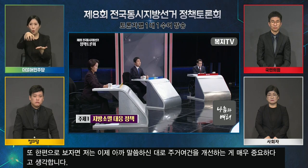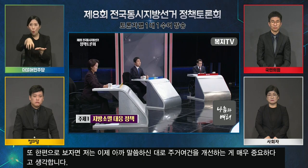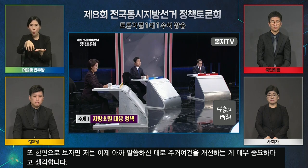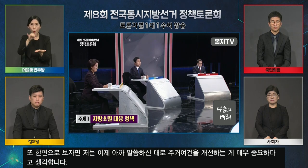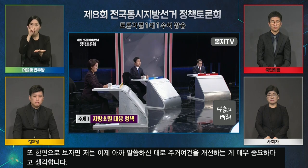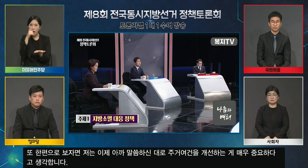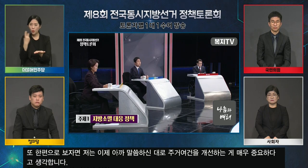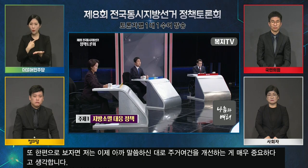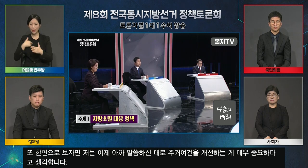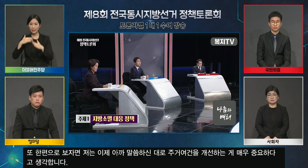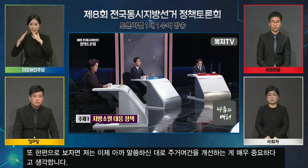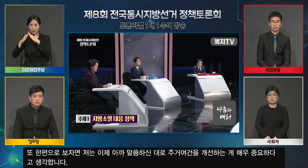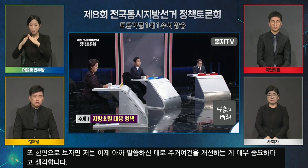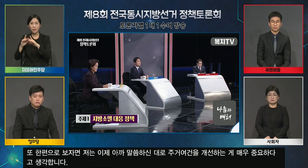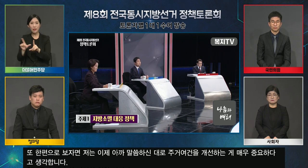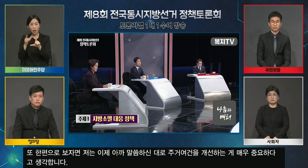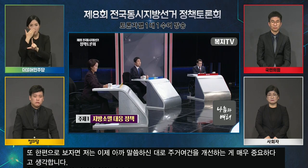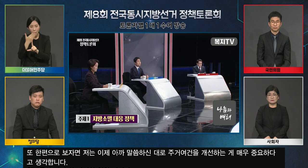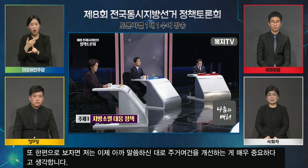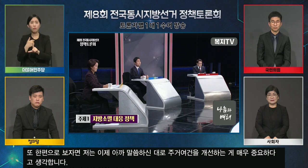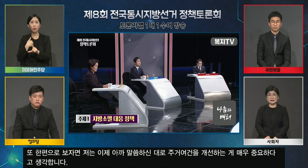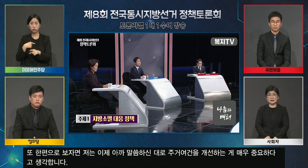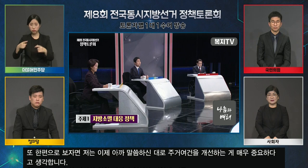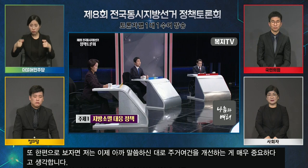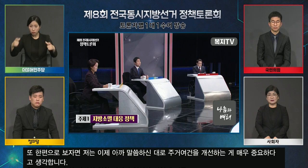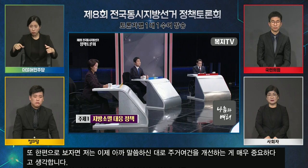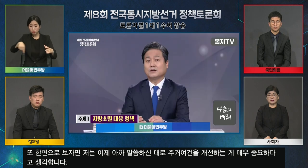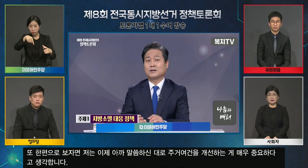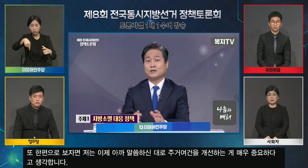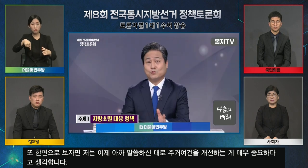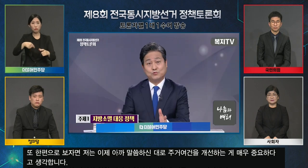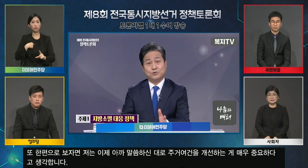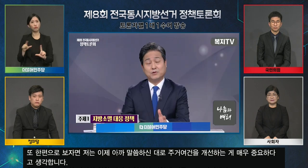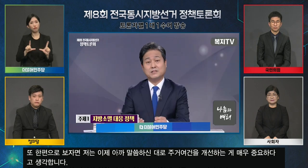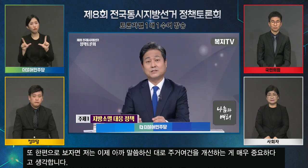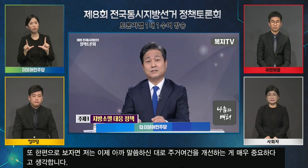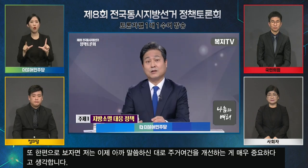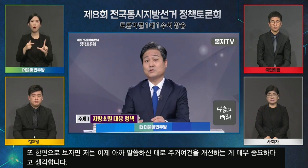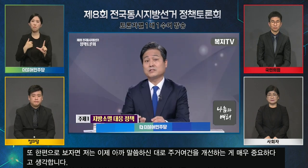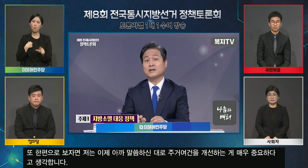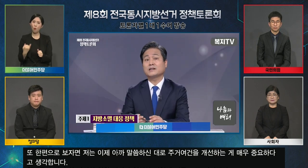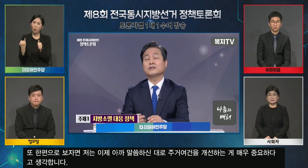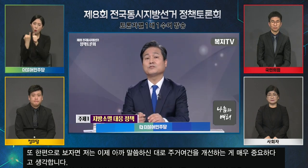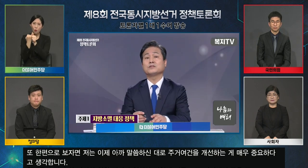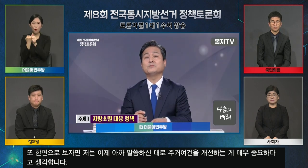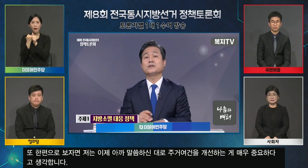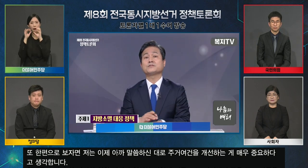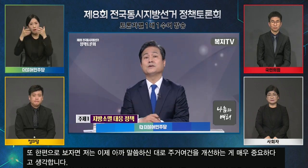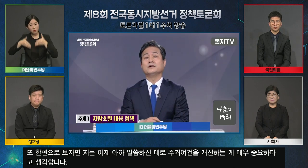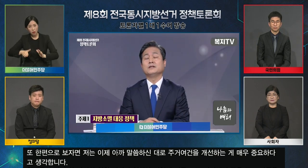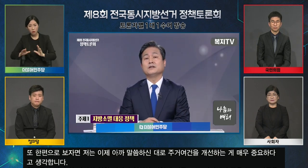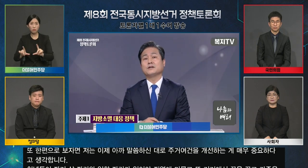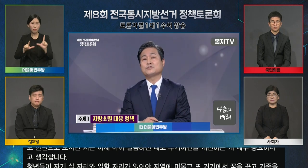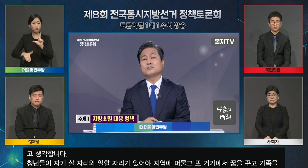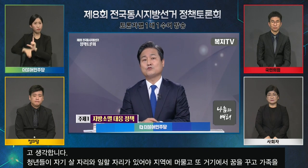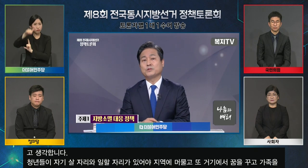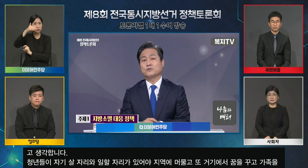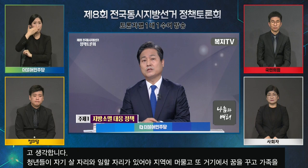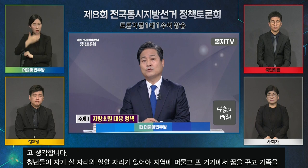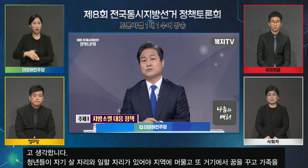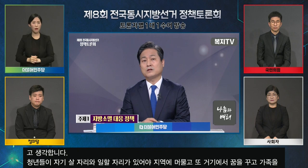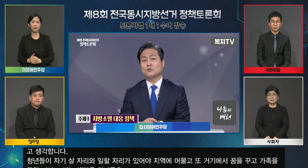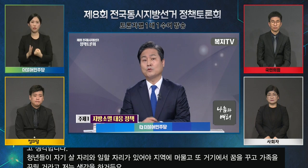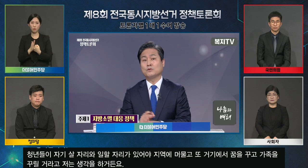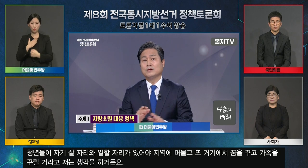지역에 머물고 또 거기서 꿈을 꾸고 가족을 꾸리고 할 거라고 저는 생각하거든요. 그런 면에서 저희들이